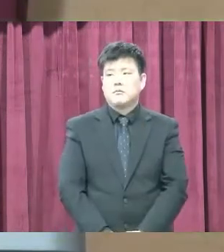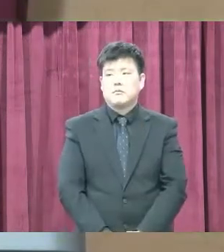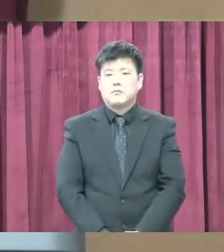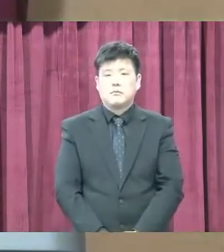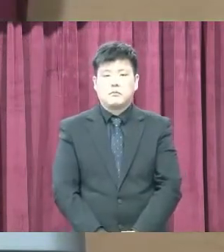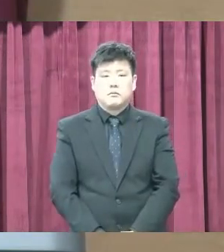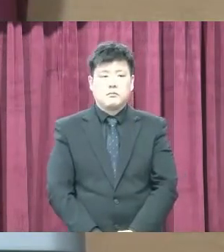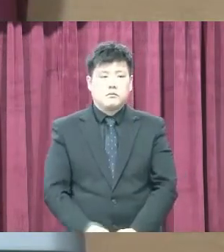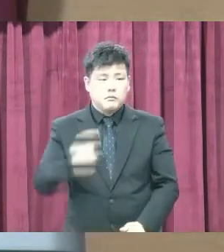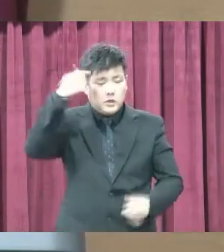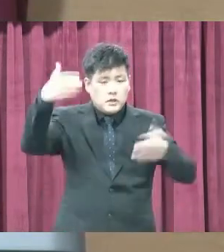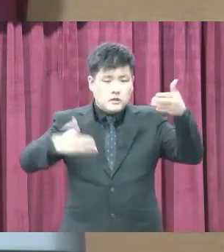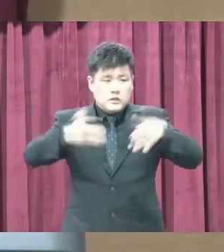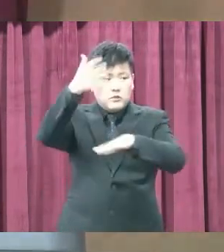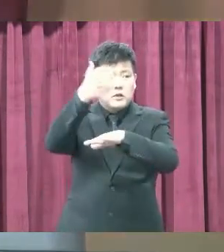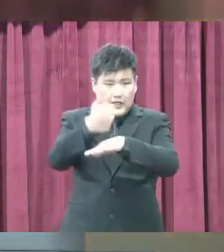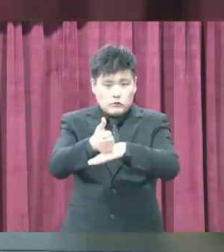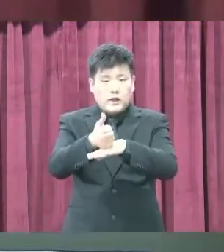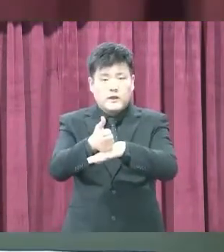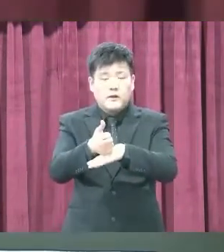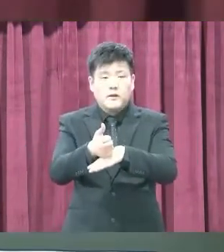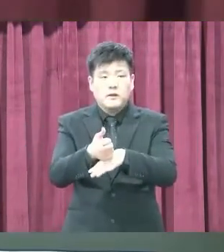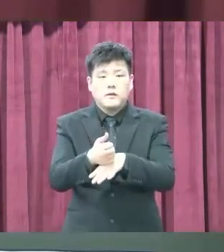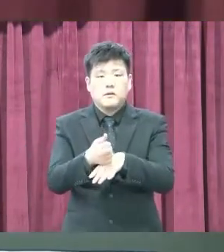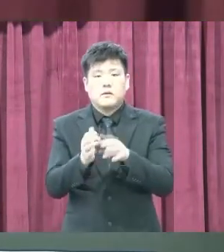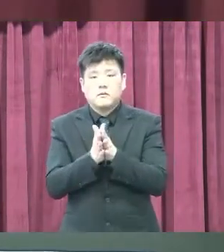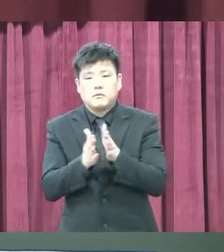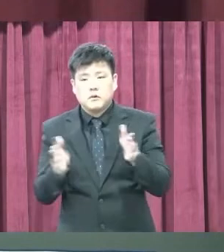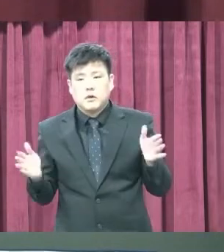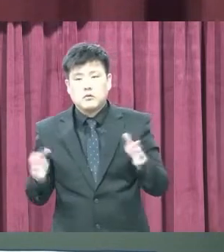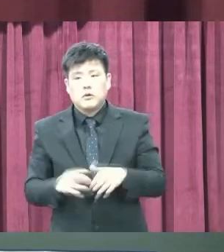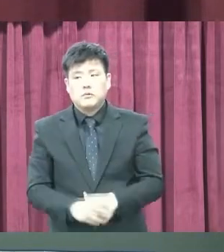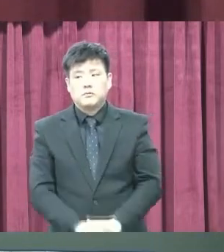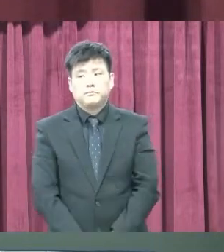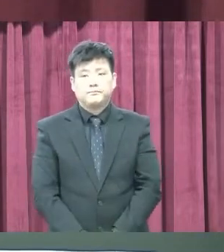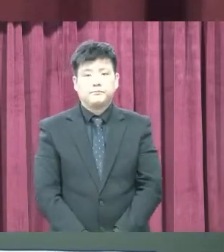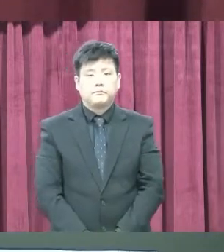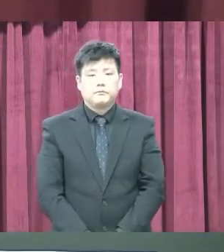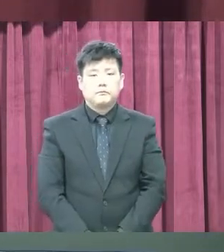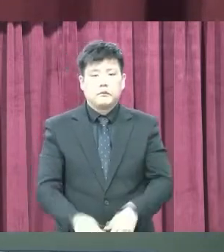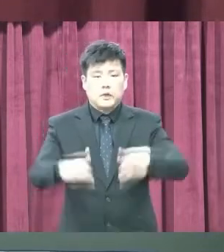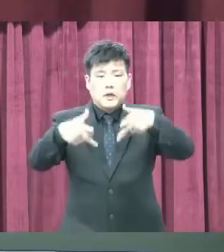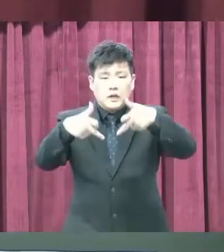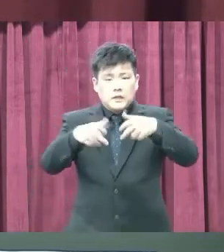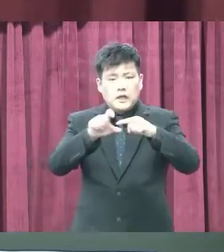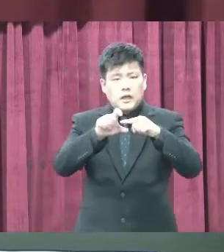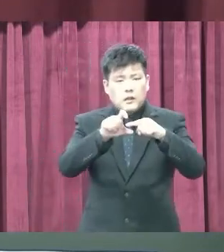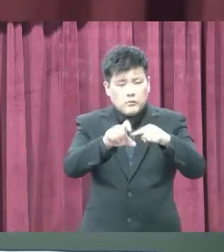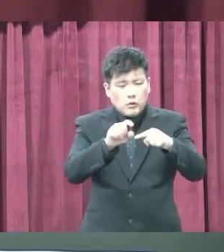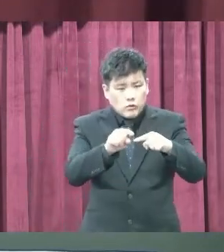예, 질의응답은 나중에 한꺼번에 하는 걸로 되어 있기 때문에 한꺼번에 하고요. 예, 장애인 평균